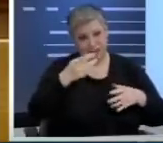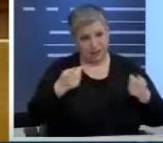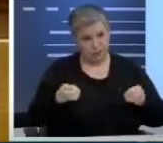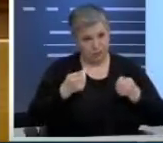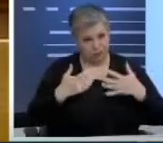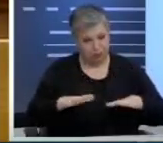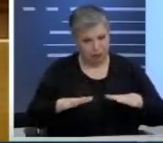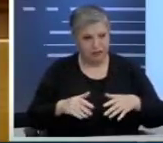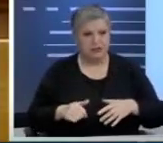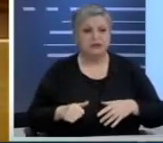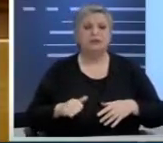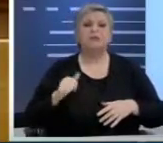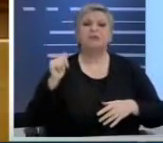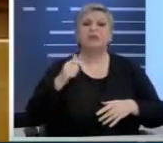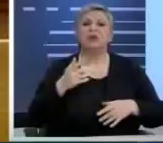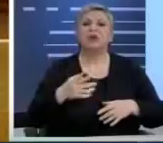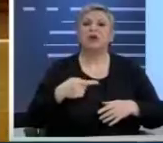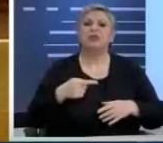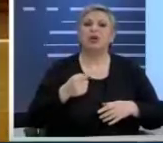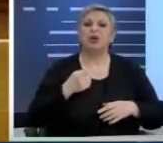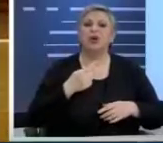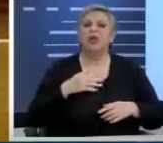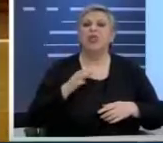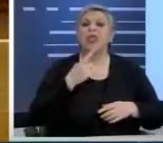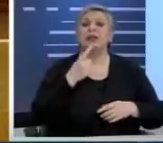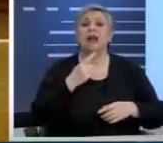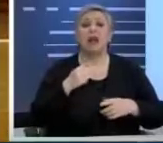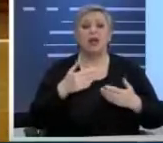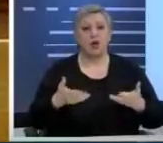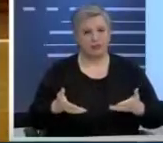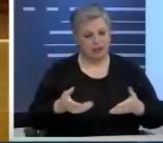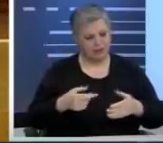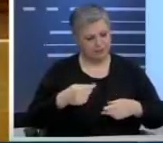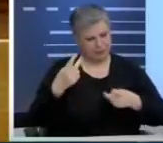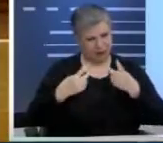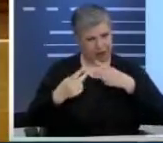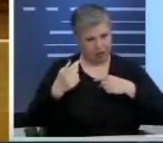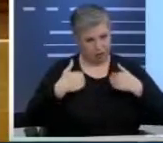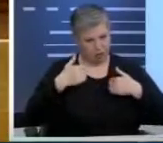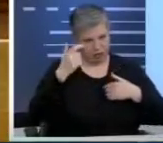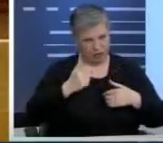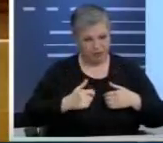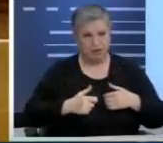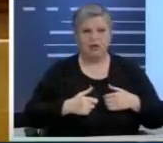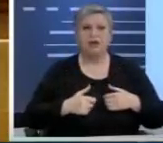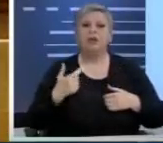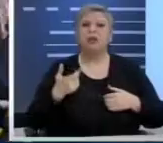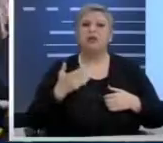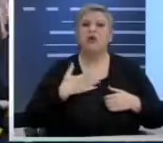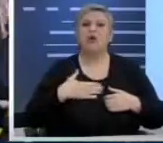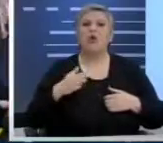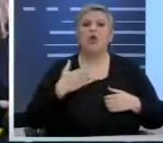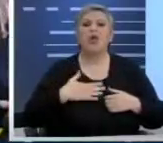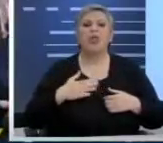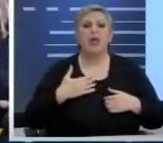λέω αυτά στο Ρέγκλιν. Κοιτάξτε, η τάση μου είναι, αν κάποιος έρθει και μου πει ότι είναι